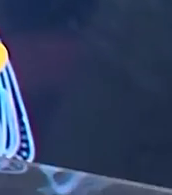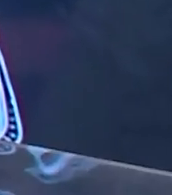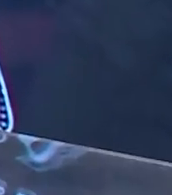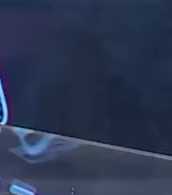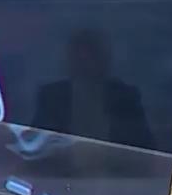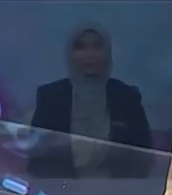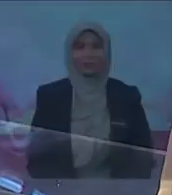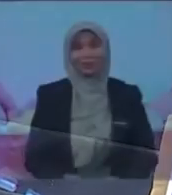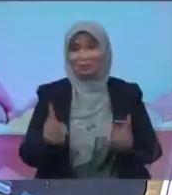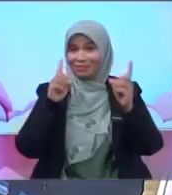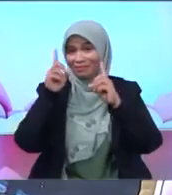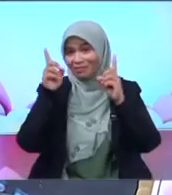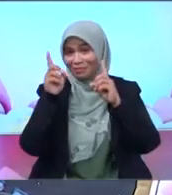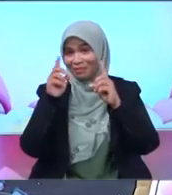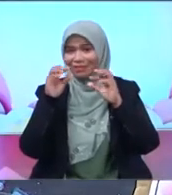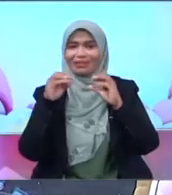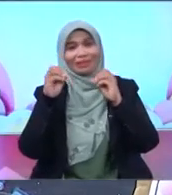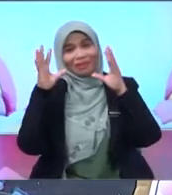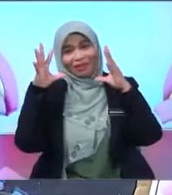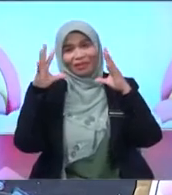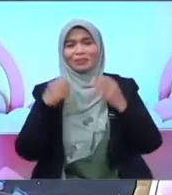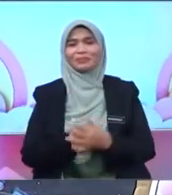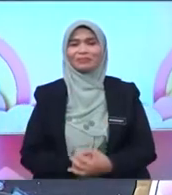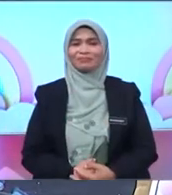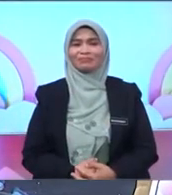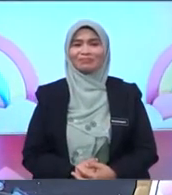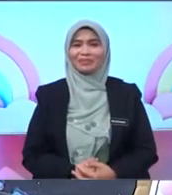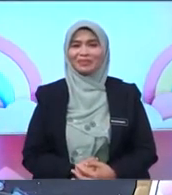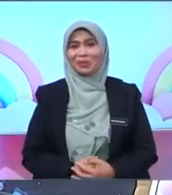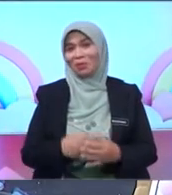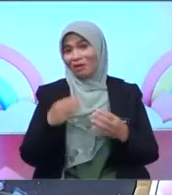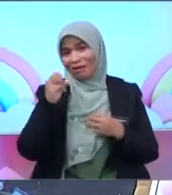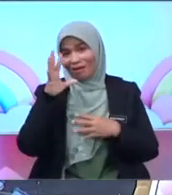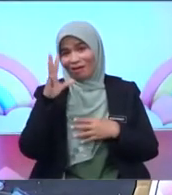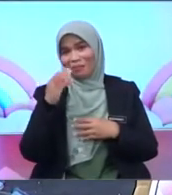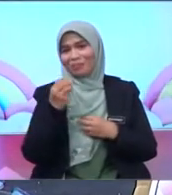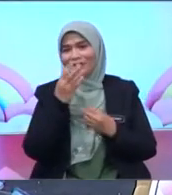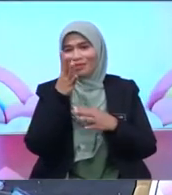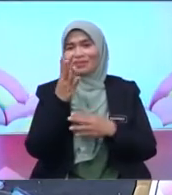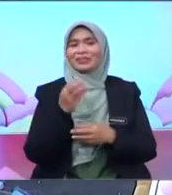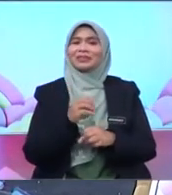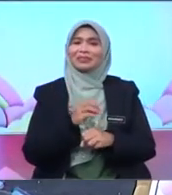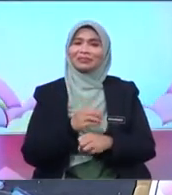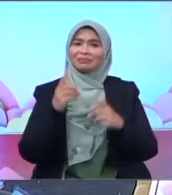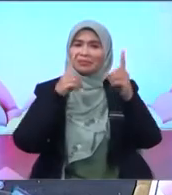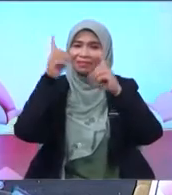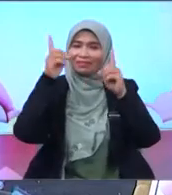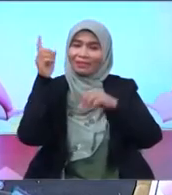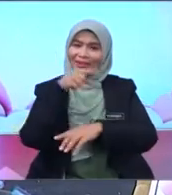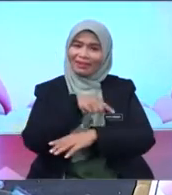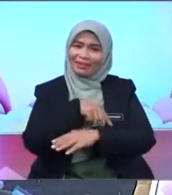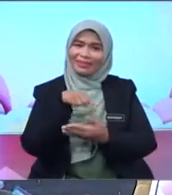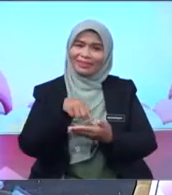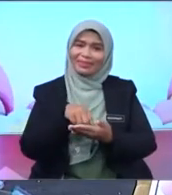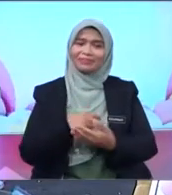bintang-bintang berkelip Ai wow nyebelin tamira hari ini Mira dapat sempurna dengan Agan